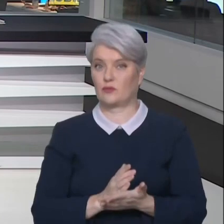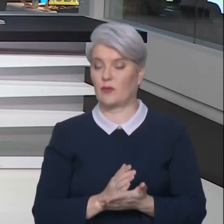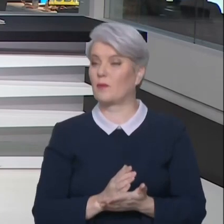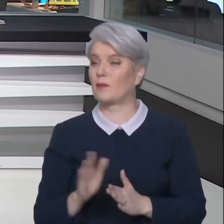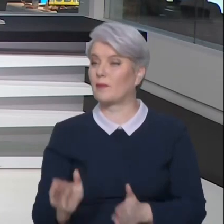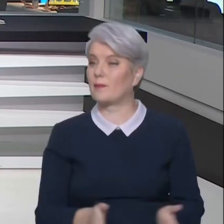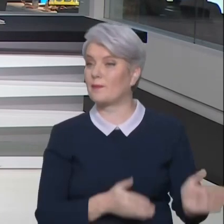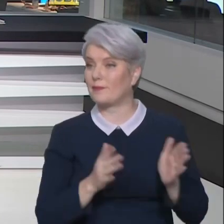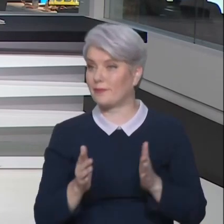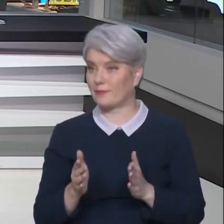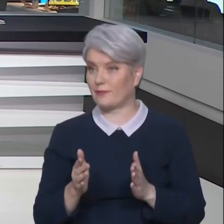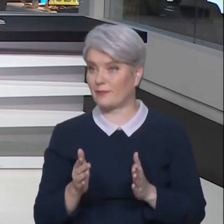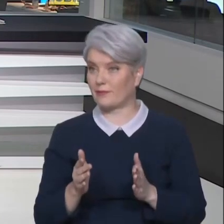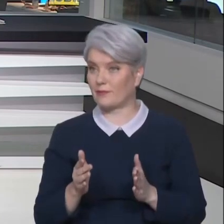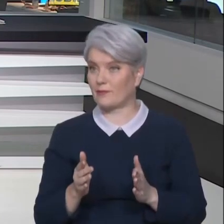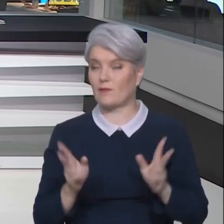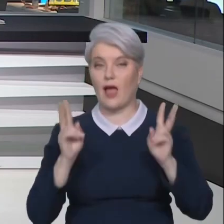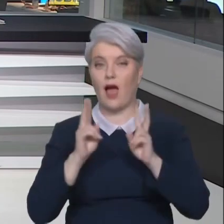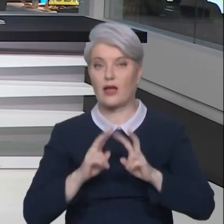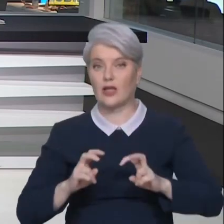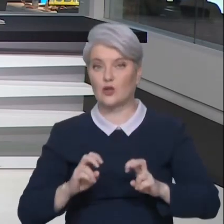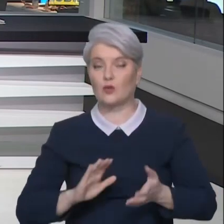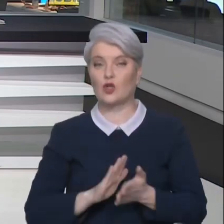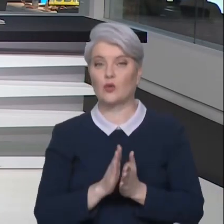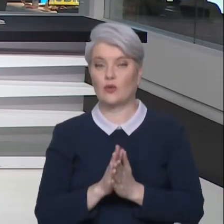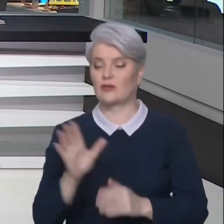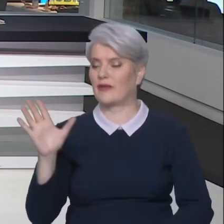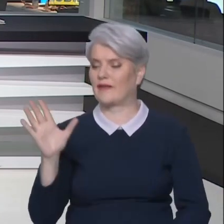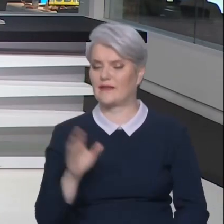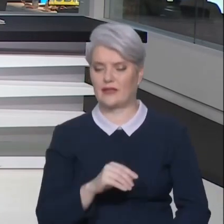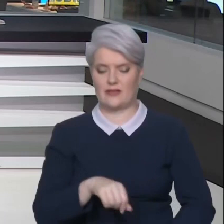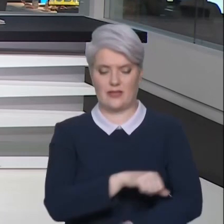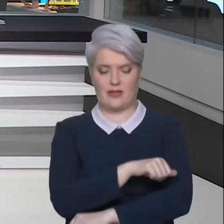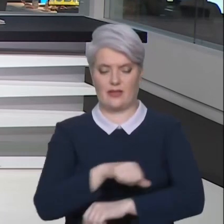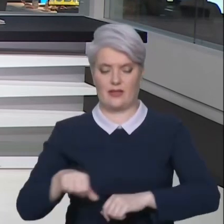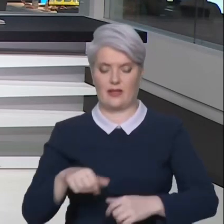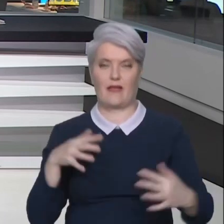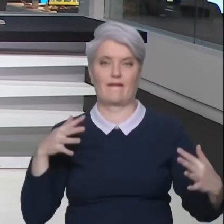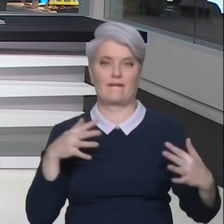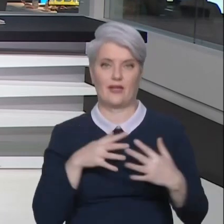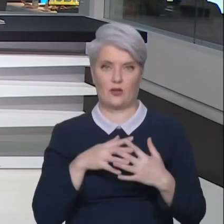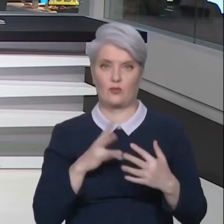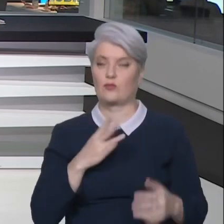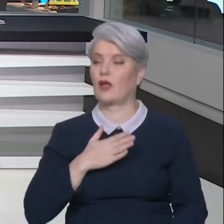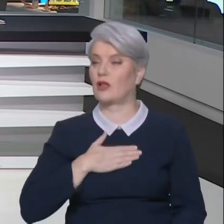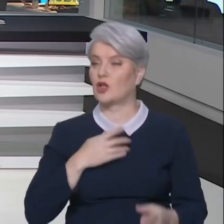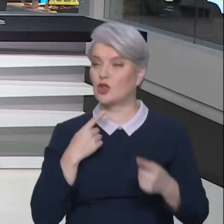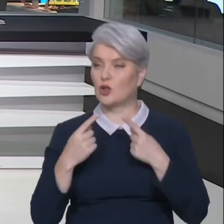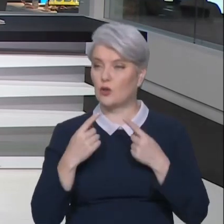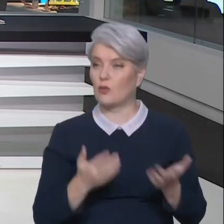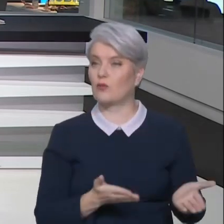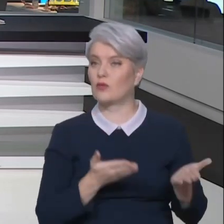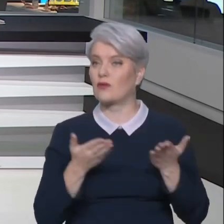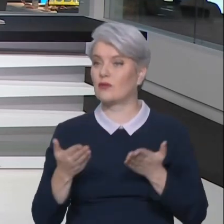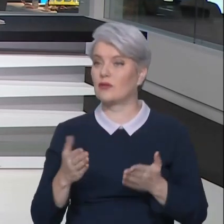Ми далі з вами аналізуємо загалом ситуацію по лінії фронту, не тільки Куп'янсько-Лиманський напрямок. До нашої розмови долучається Євген